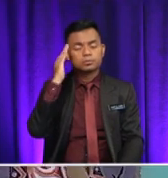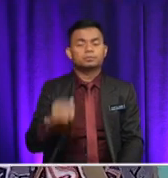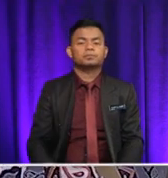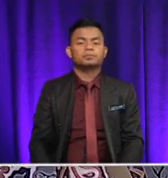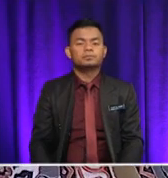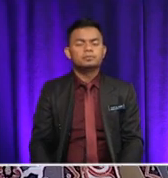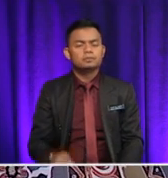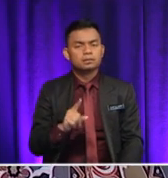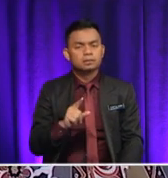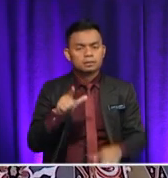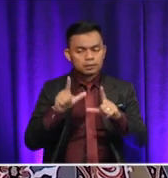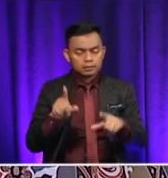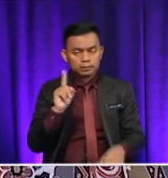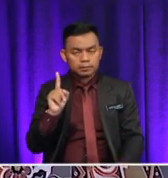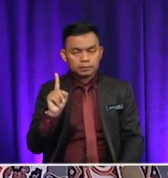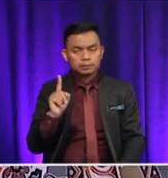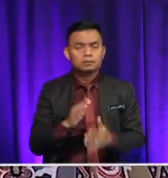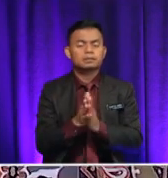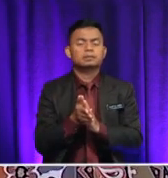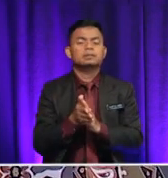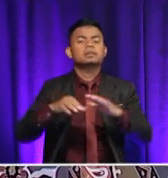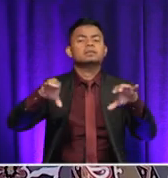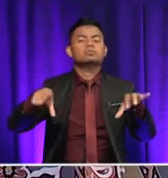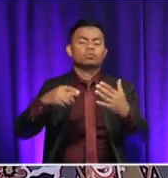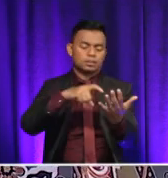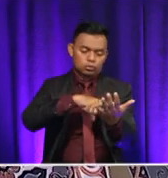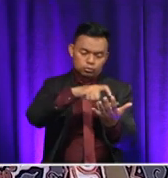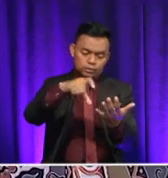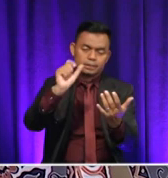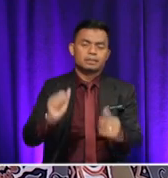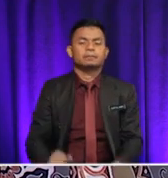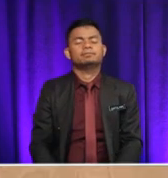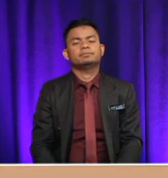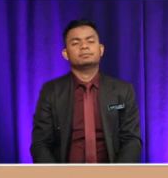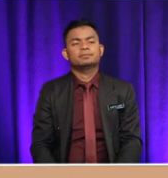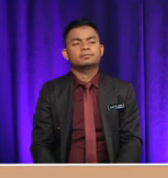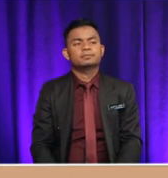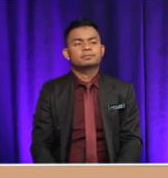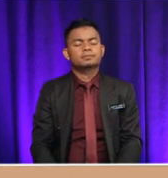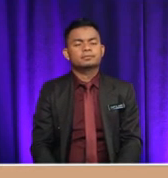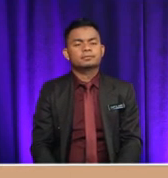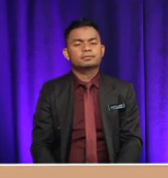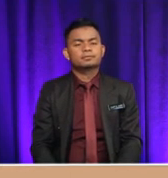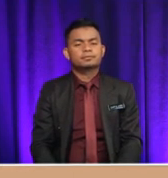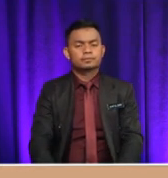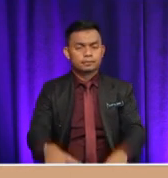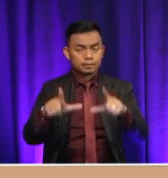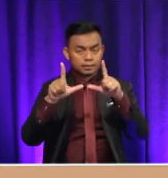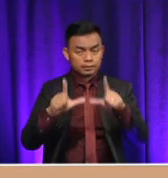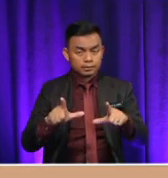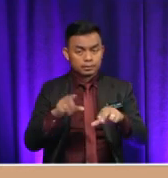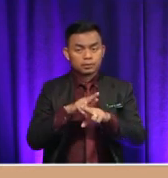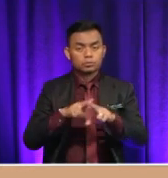lukisan bangunan Oke perlu juga kena letak ruang